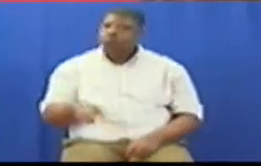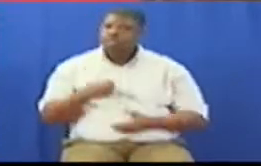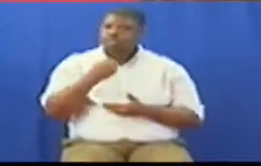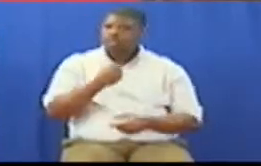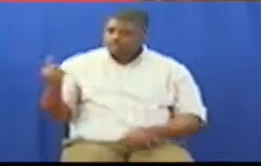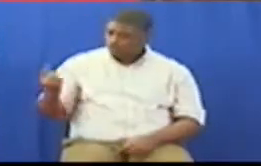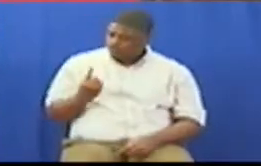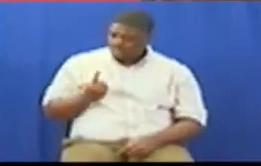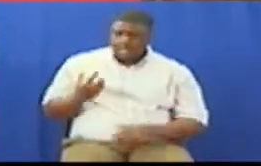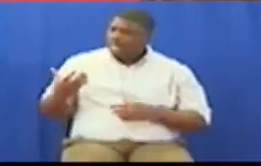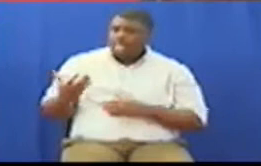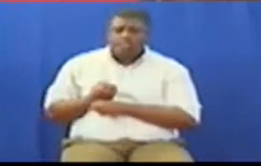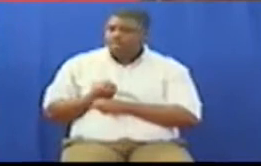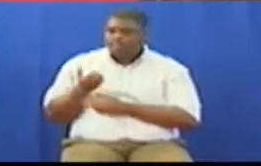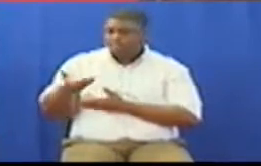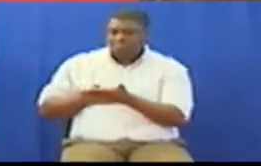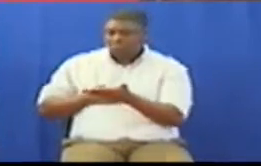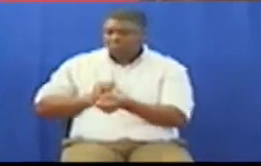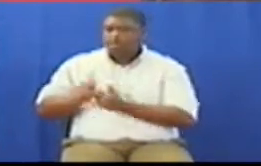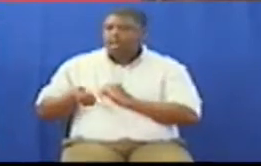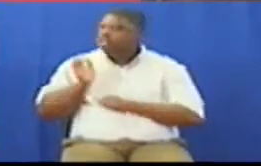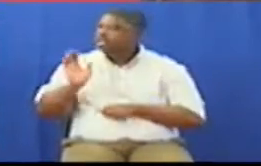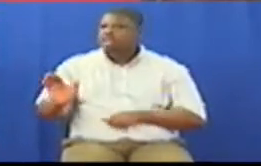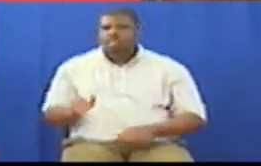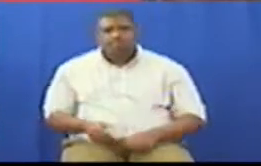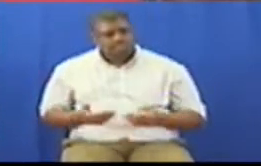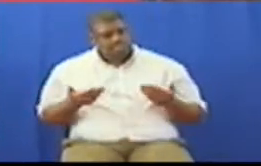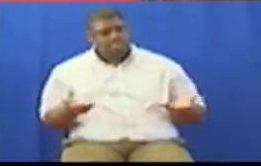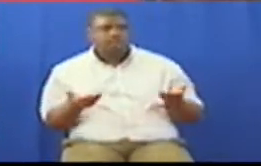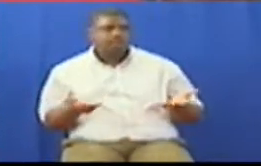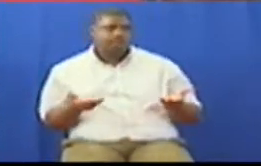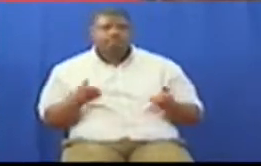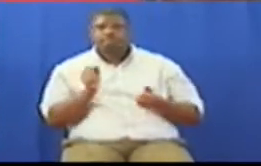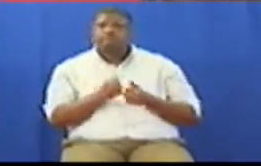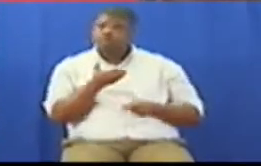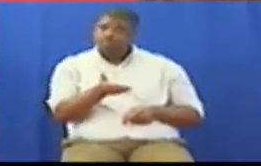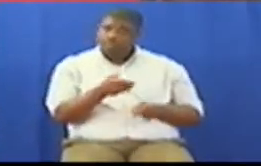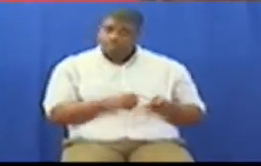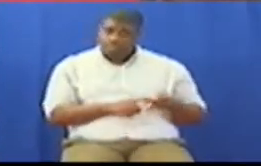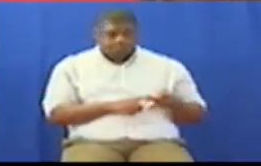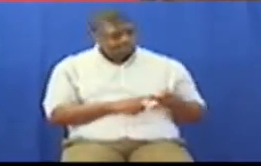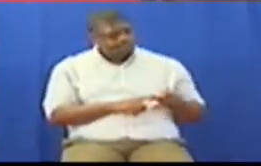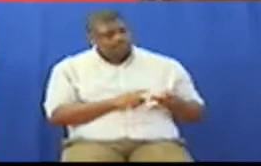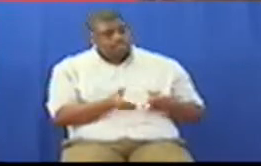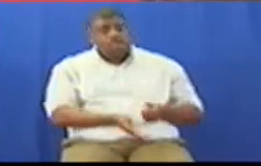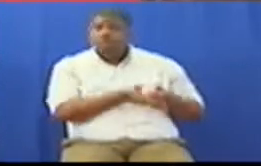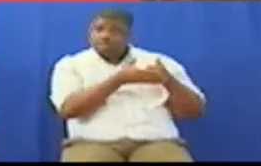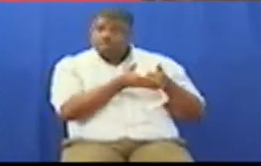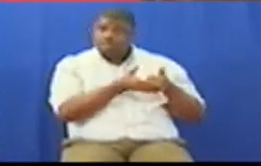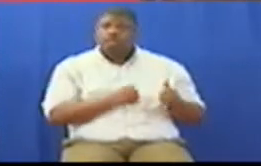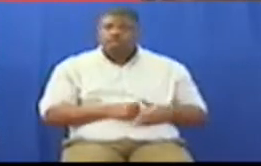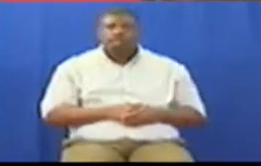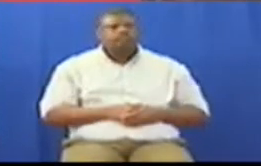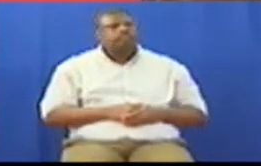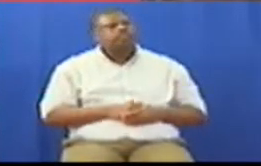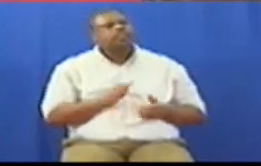anakuwa hajapata, hajakamilisha vibali vyake. Sasa tutakapokamilisha mambo haya, nafikiri Mheshimiwa Spika atasaidia sana. Kuna kitu